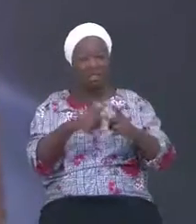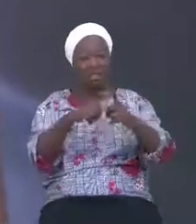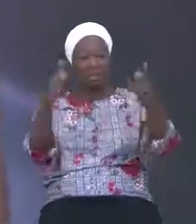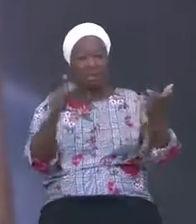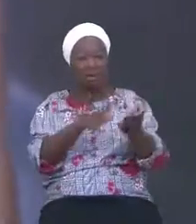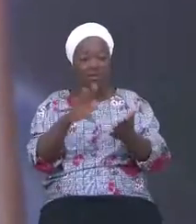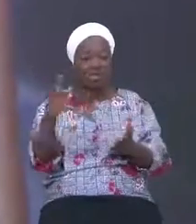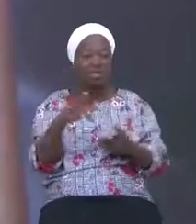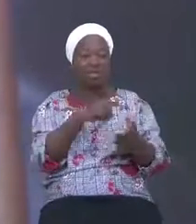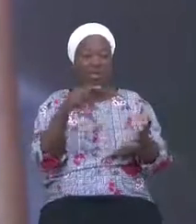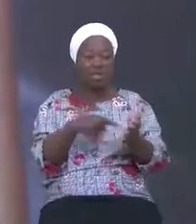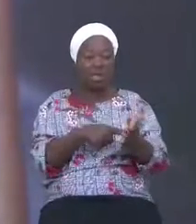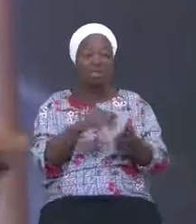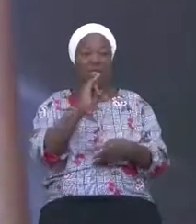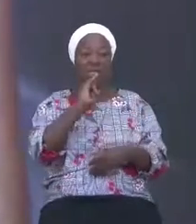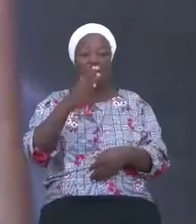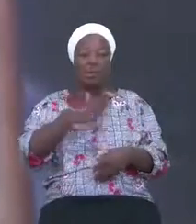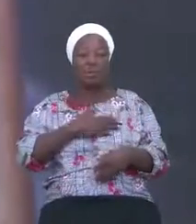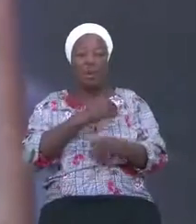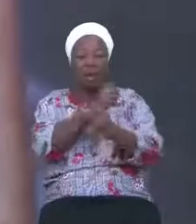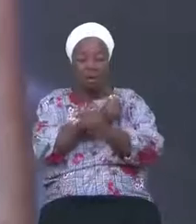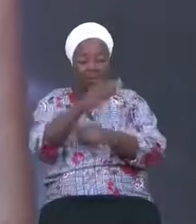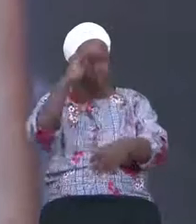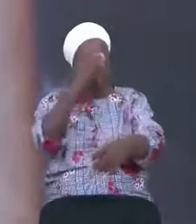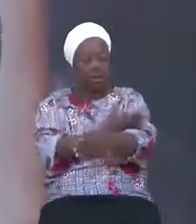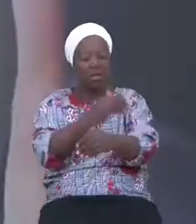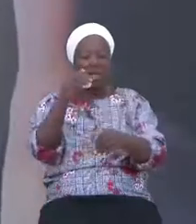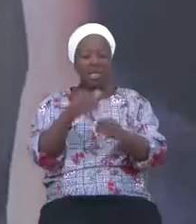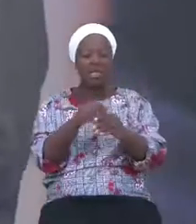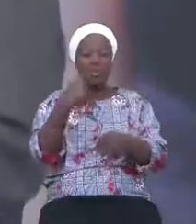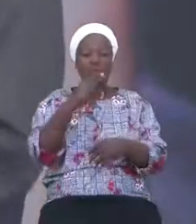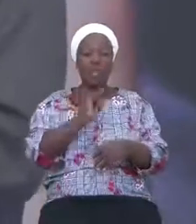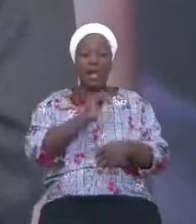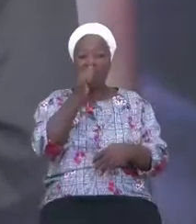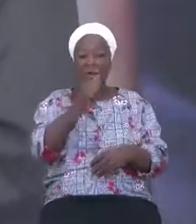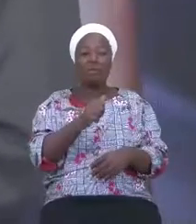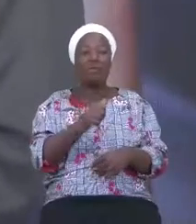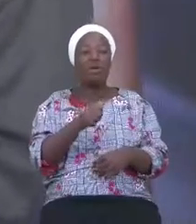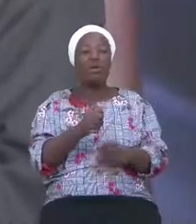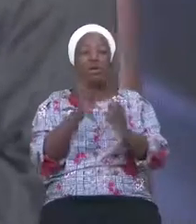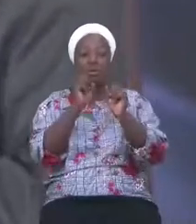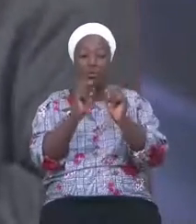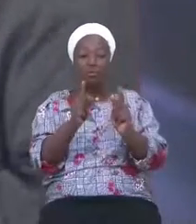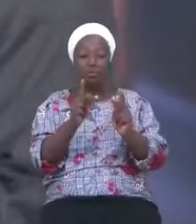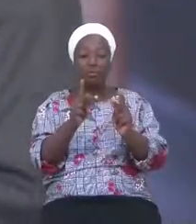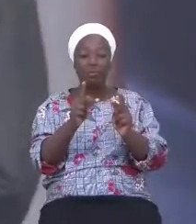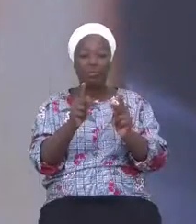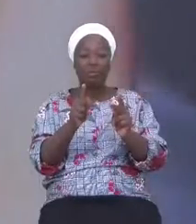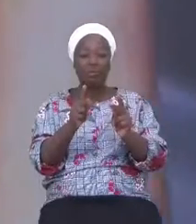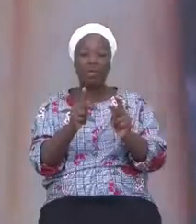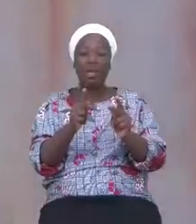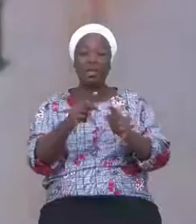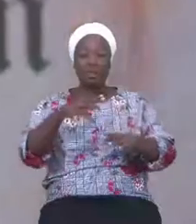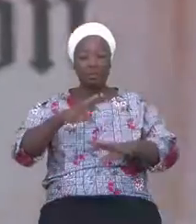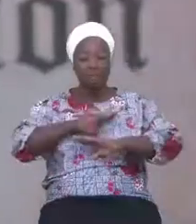celui-ci est mon fils bien-aimé, en qui j'ai mis toute mon affection. Verset 18